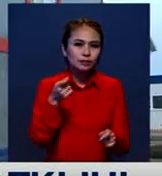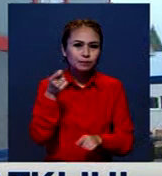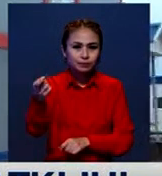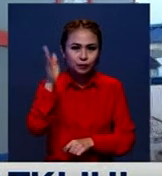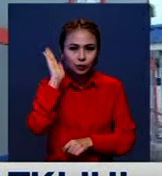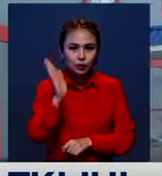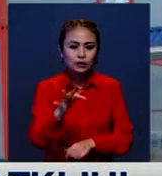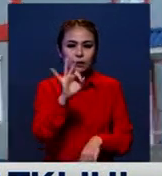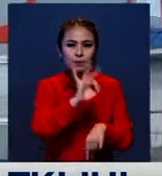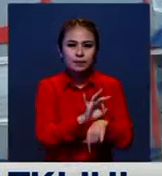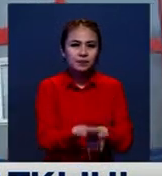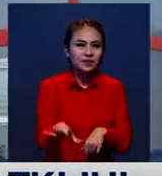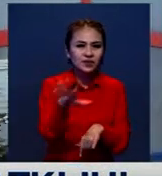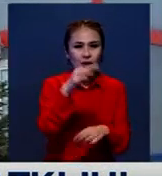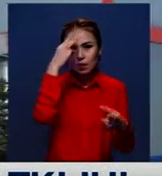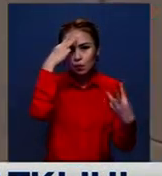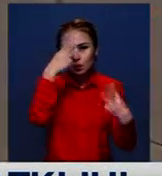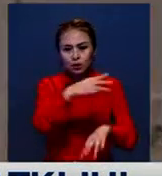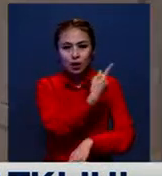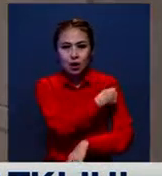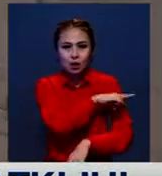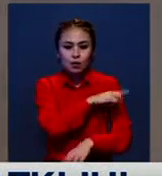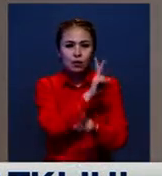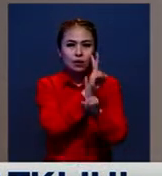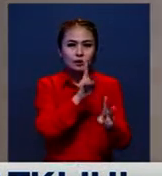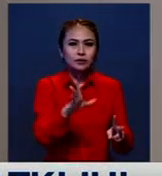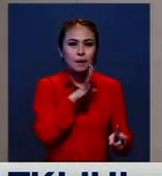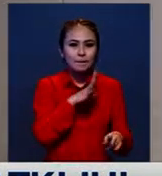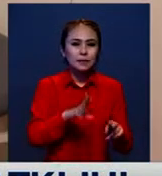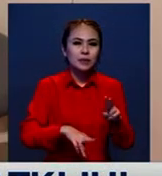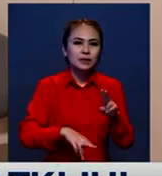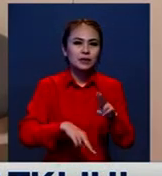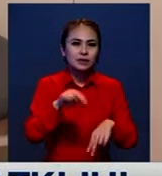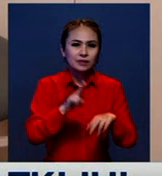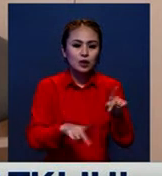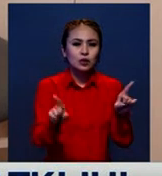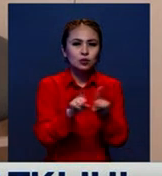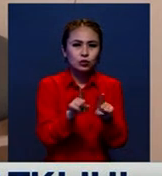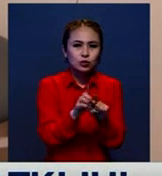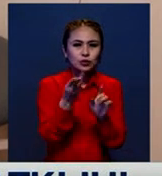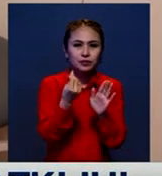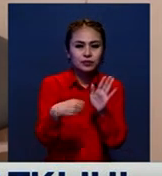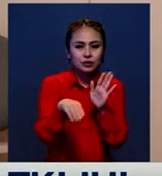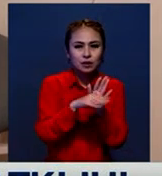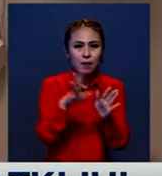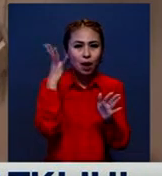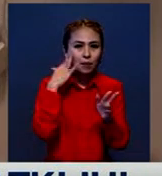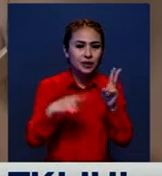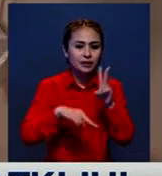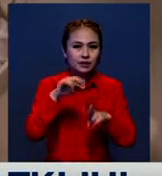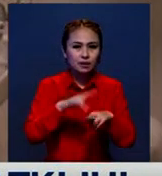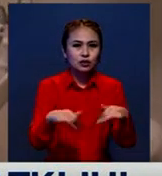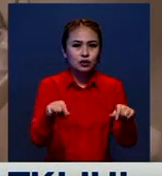Індет жұқтырған науқастарға арнап модульдік аурухана салғандар да қолдарын кірлепті. Өткенде Алматыдағы құрылысты айтып еді,